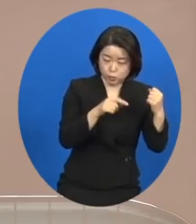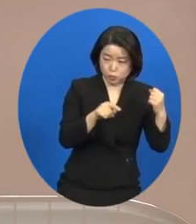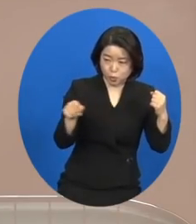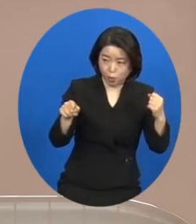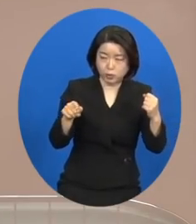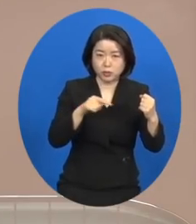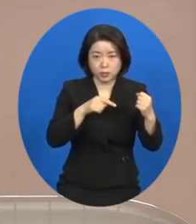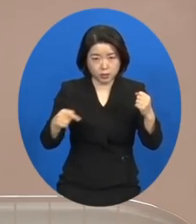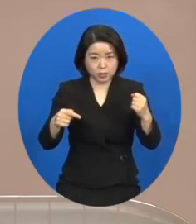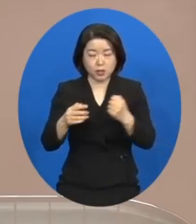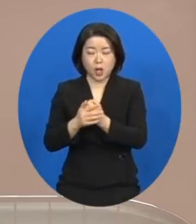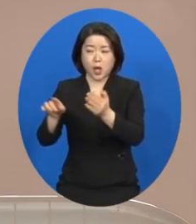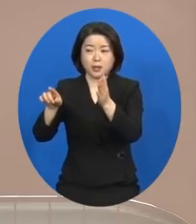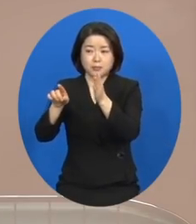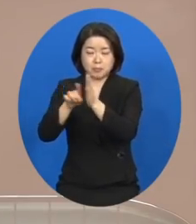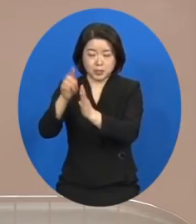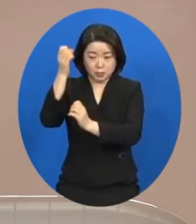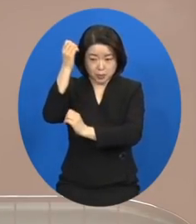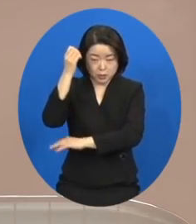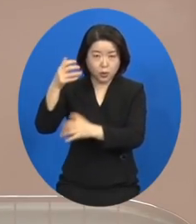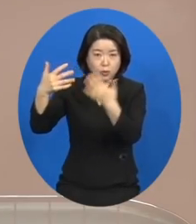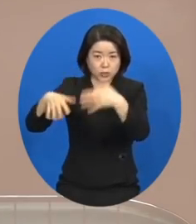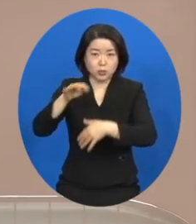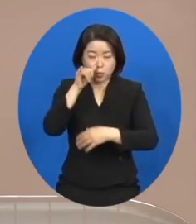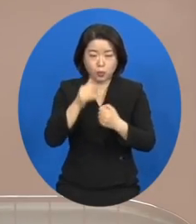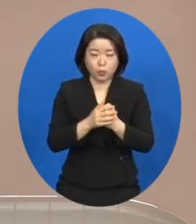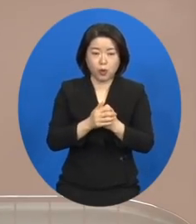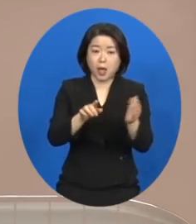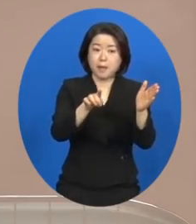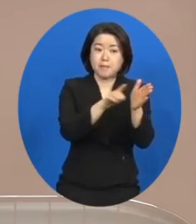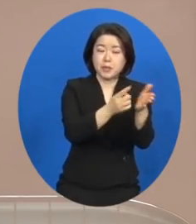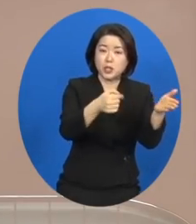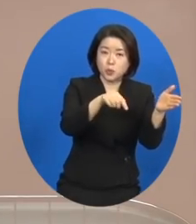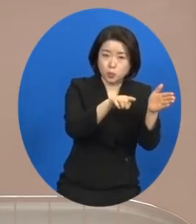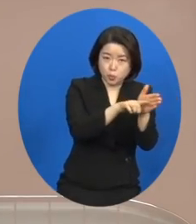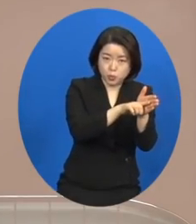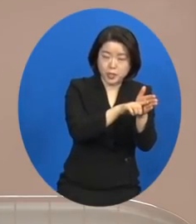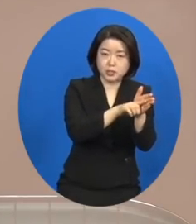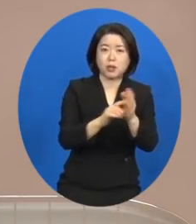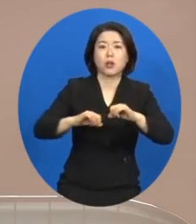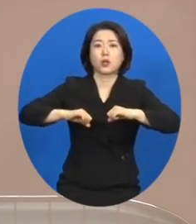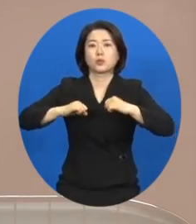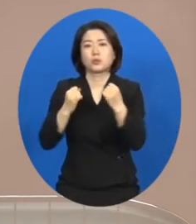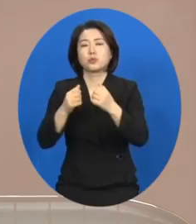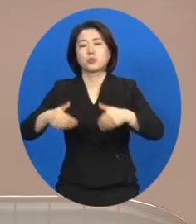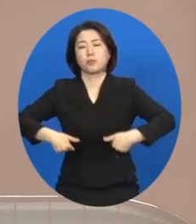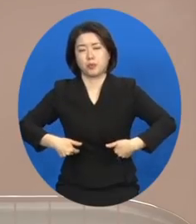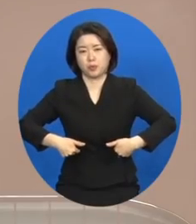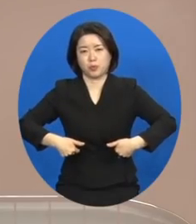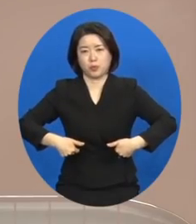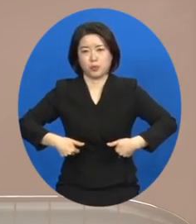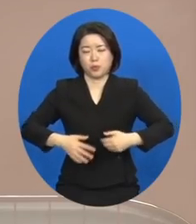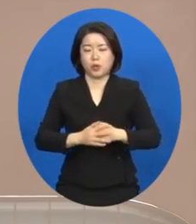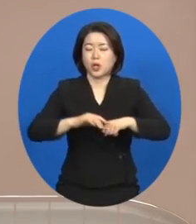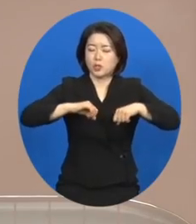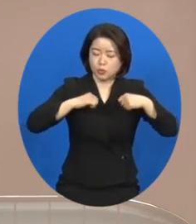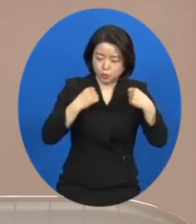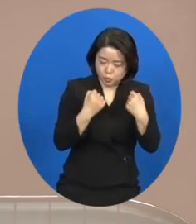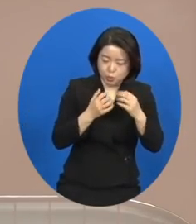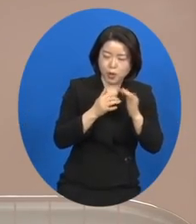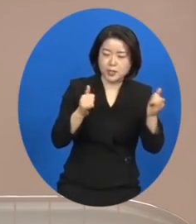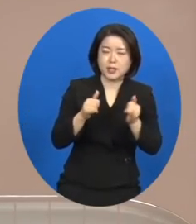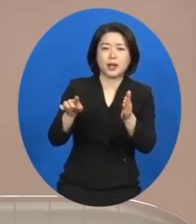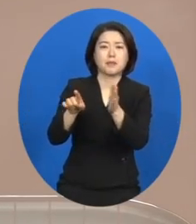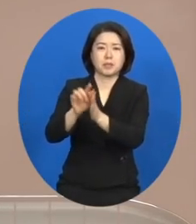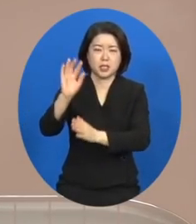믿음의 전제다. 믿으려면 순종해야 된다. 순종하는 자가 믿게 된다는 것이죠.